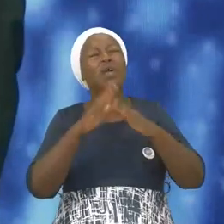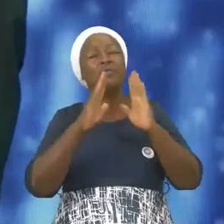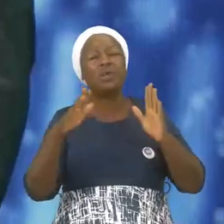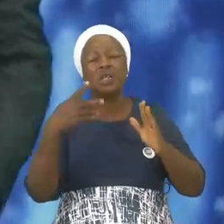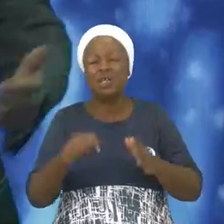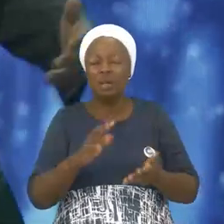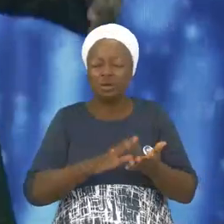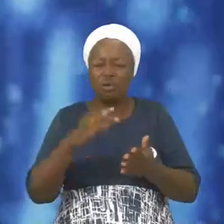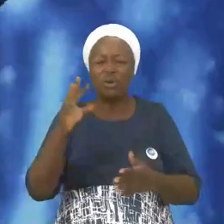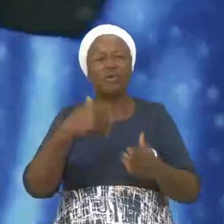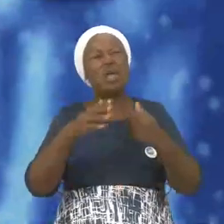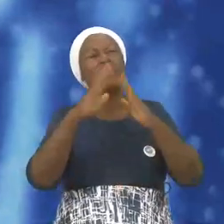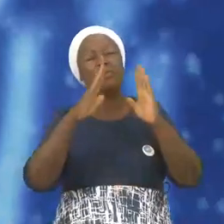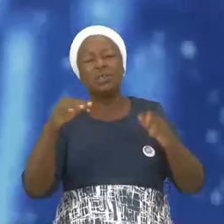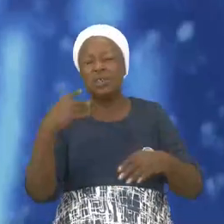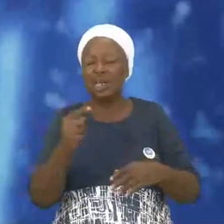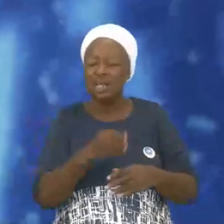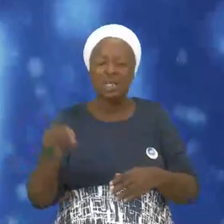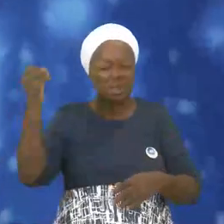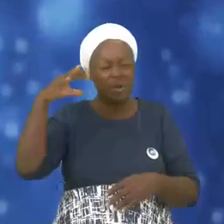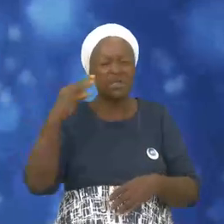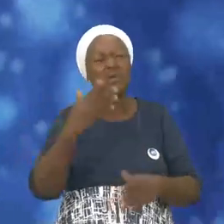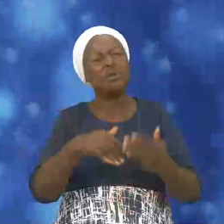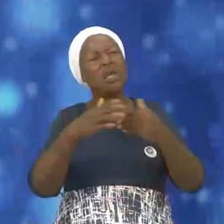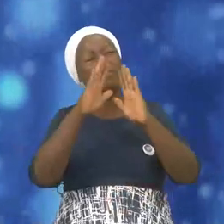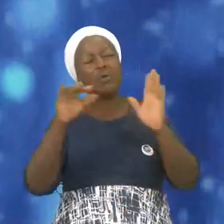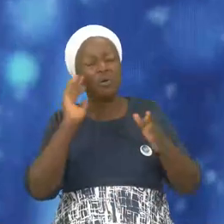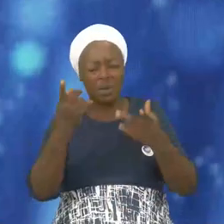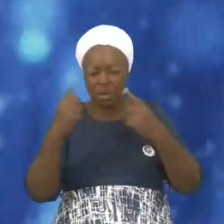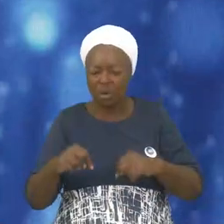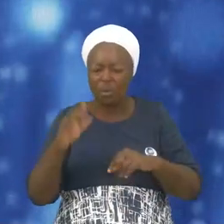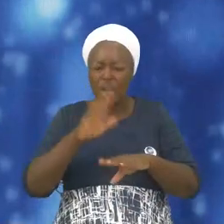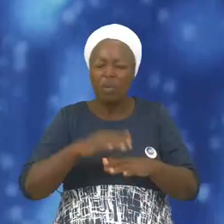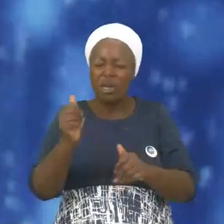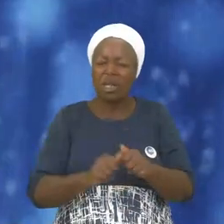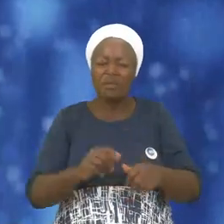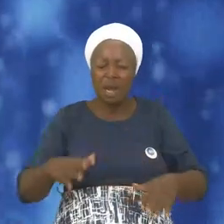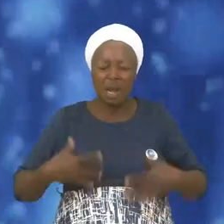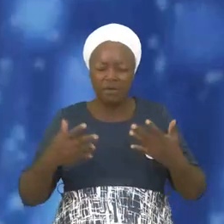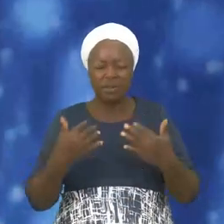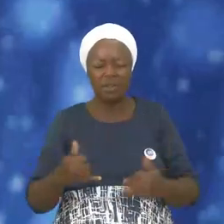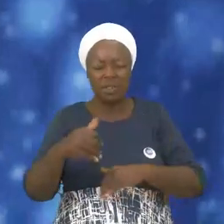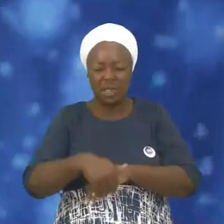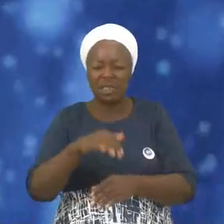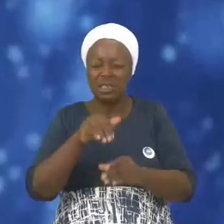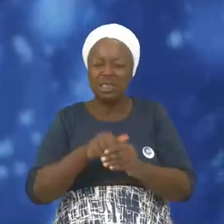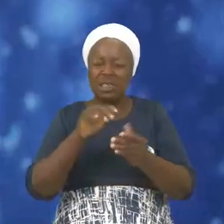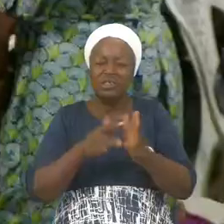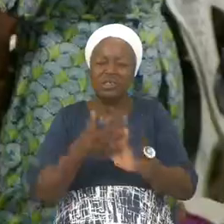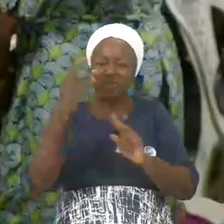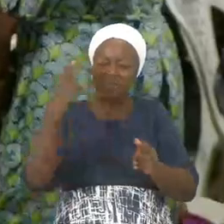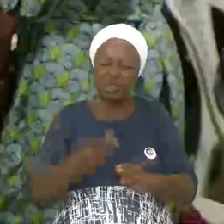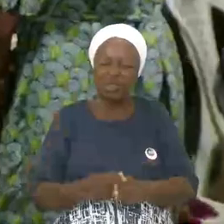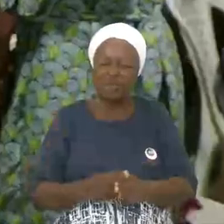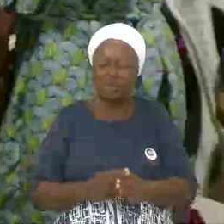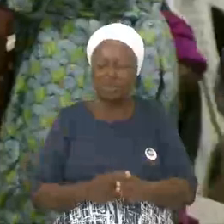Nous prions que la puissance du ciel, la gloire du ciel, la grâce du ciel